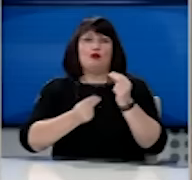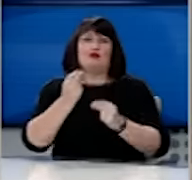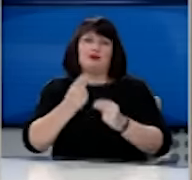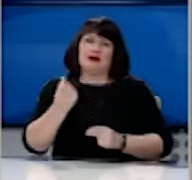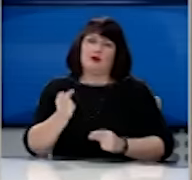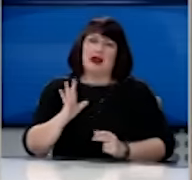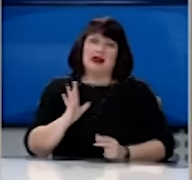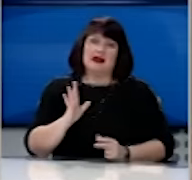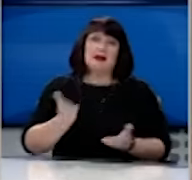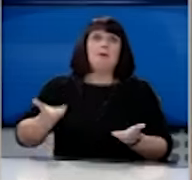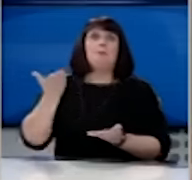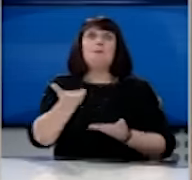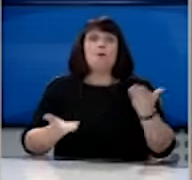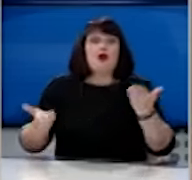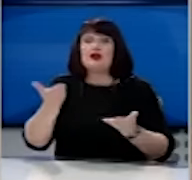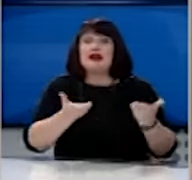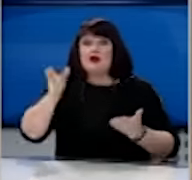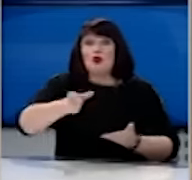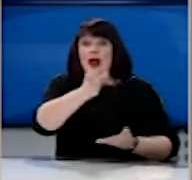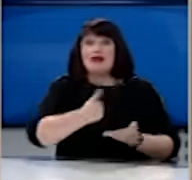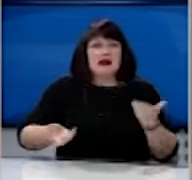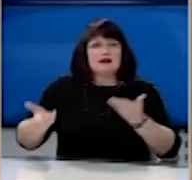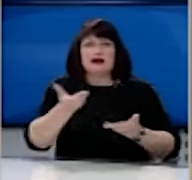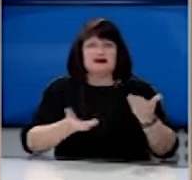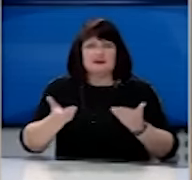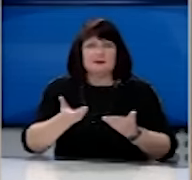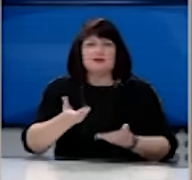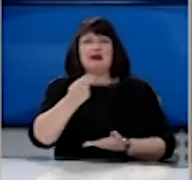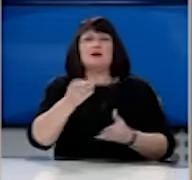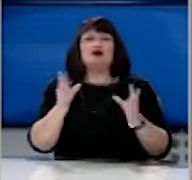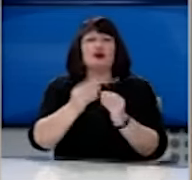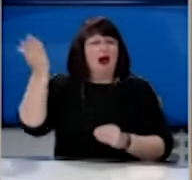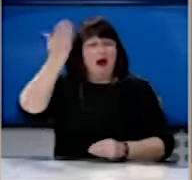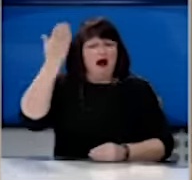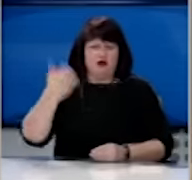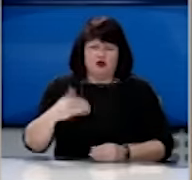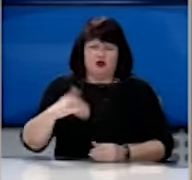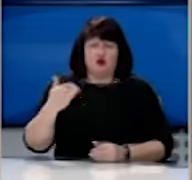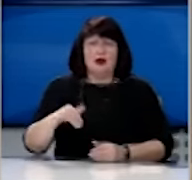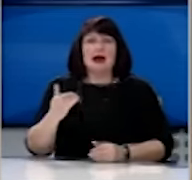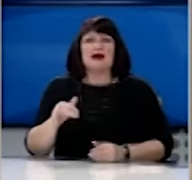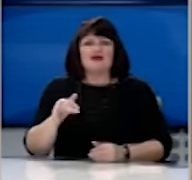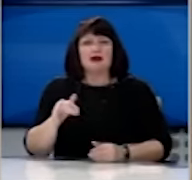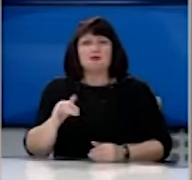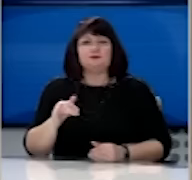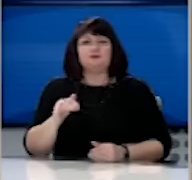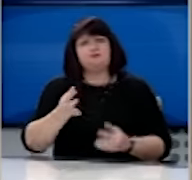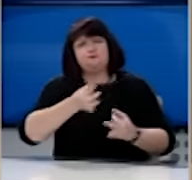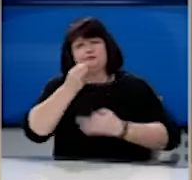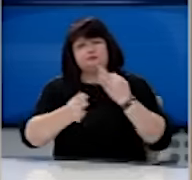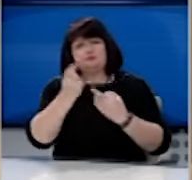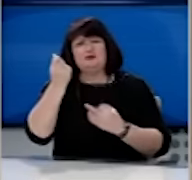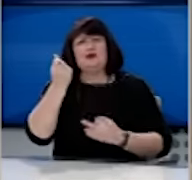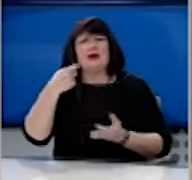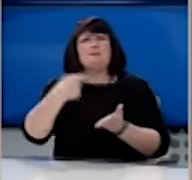του και τι προτείνει ο καθένας. Και όταν μιλάμε για την ακρίβεια, δεν μπορούμε να μην μιλάμε για τους χαμηλούς